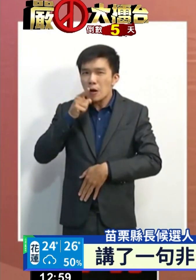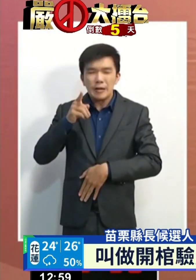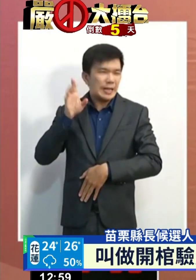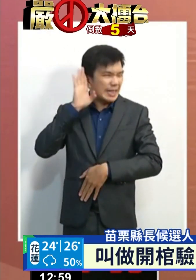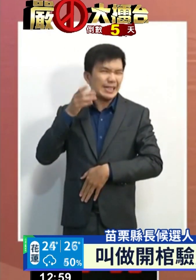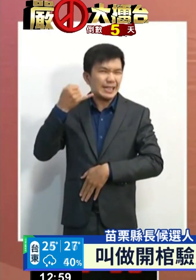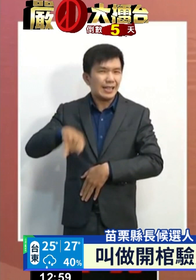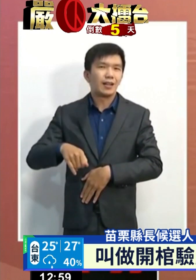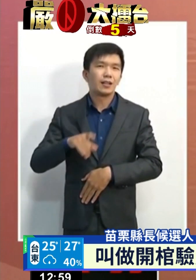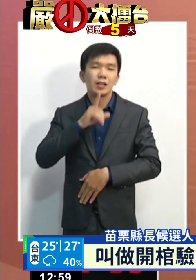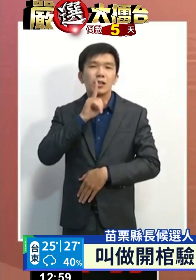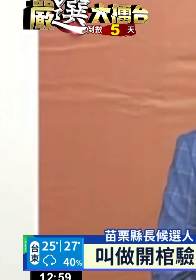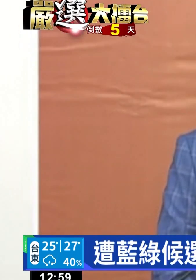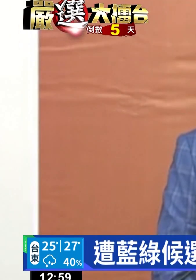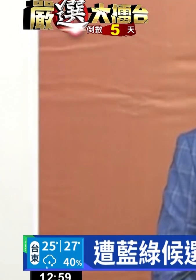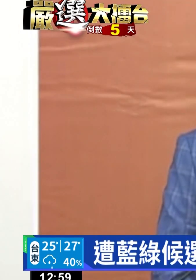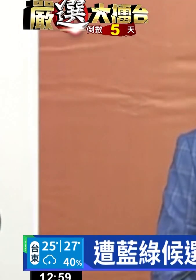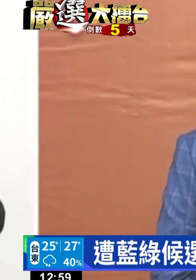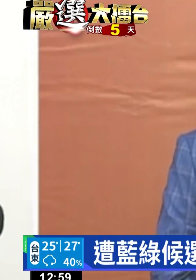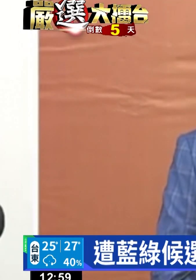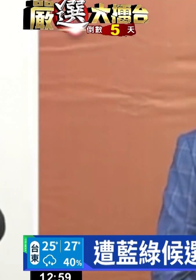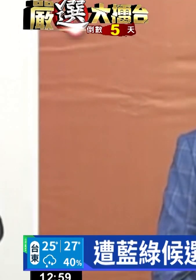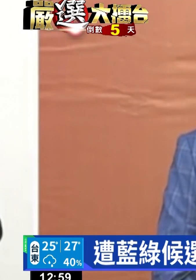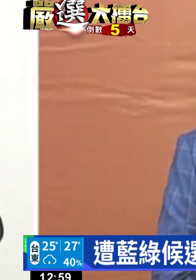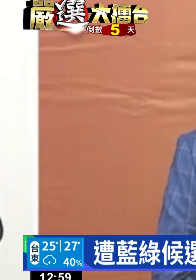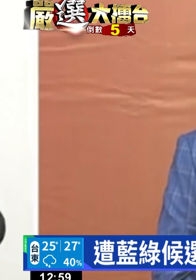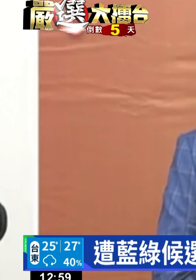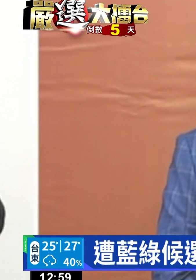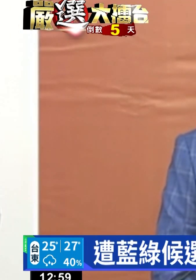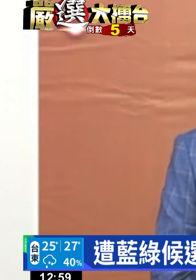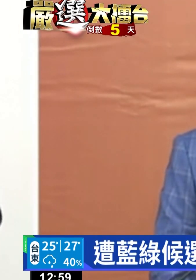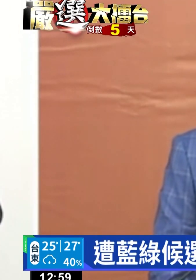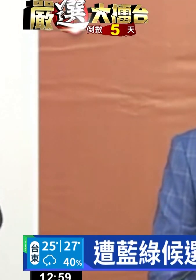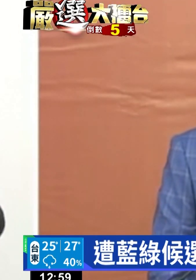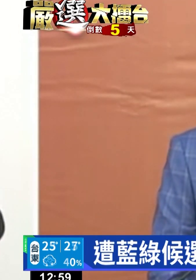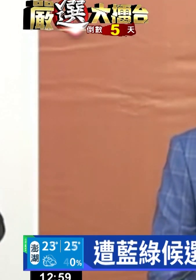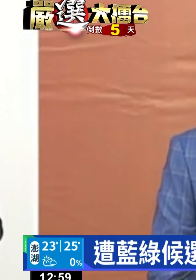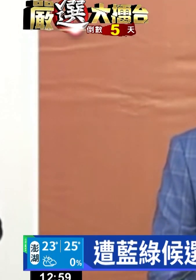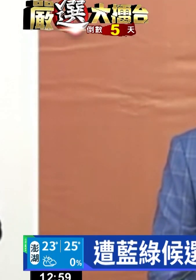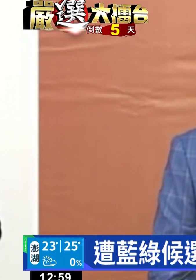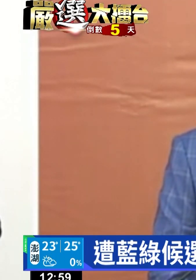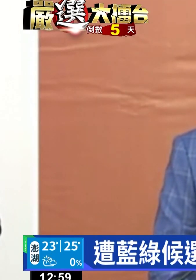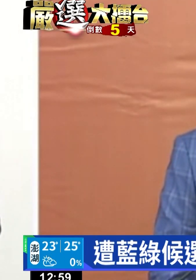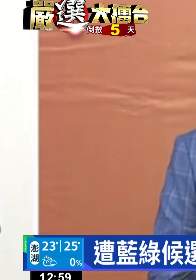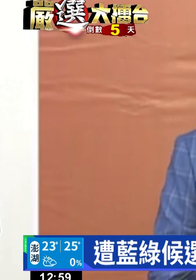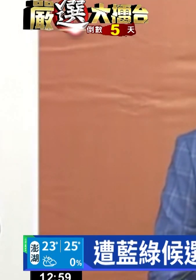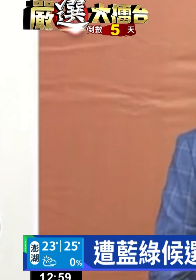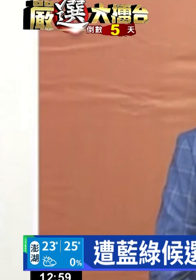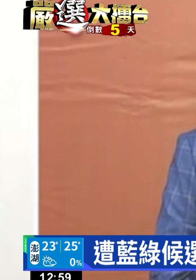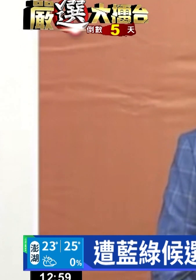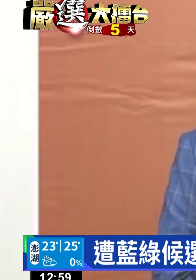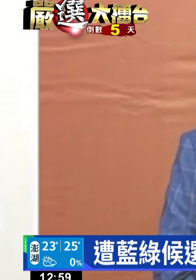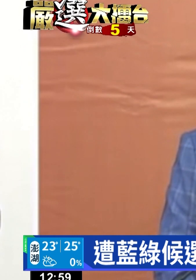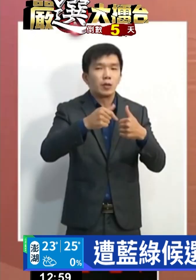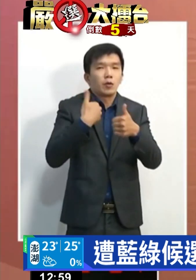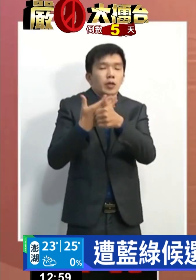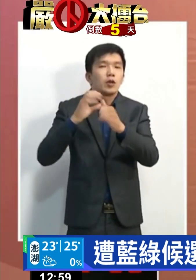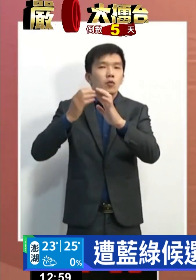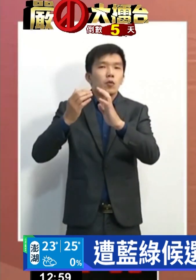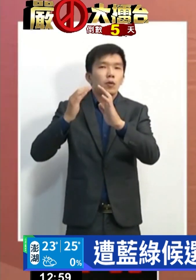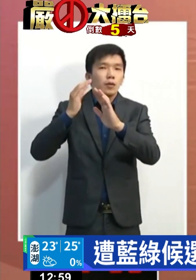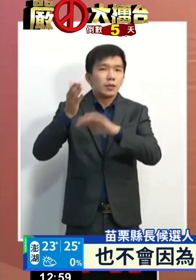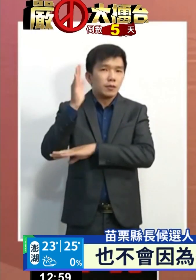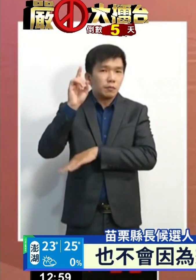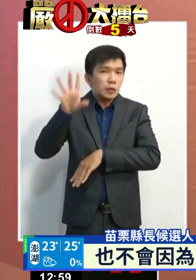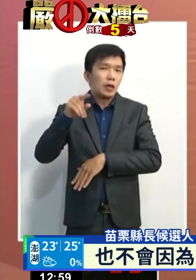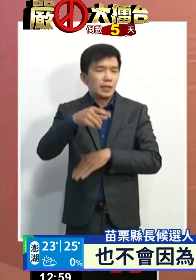叫做开棺验尸。 一边批徐定真为了选举拉高仇恨值，另一边抨击谢佛宏对国民党的忠诚度， 也不会